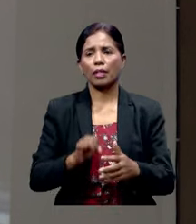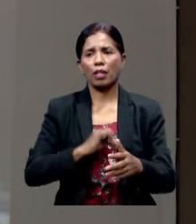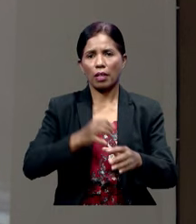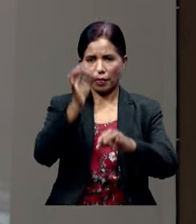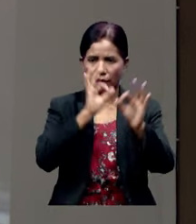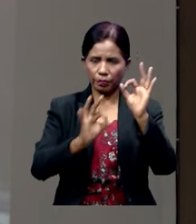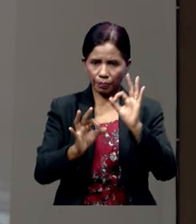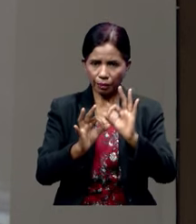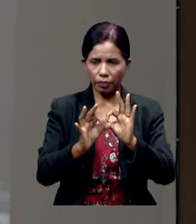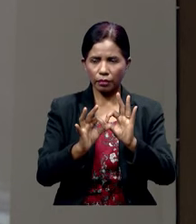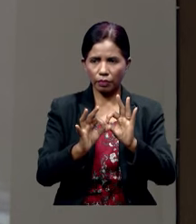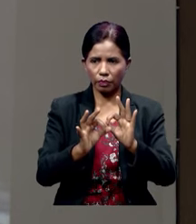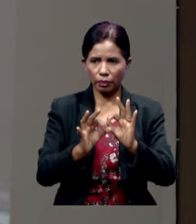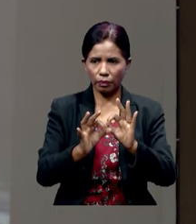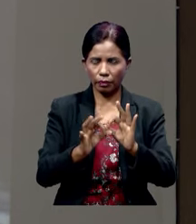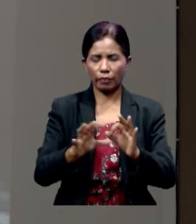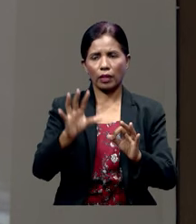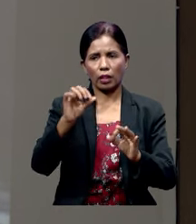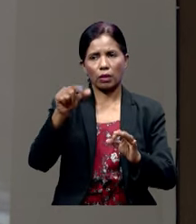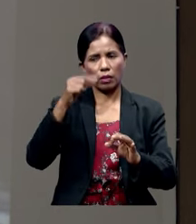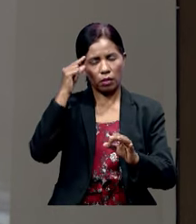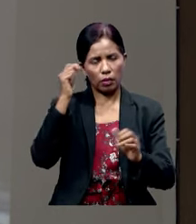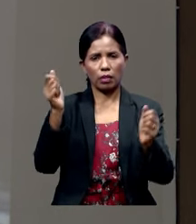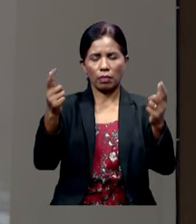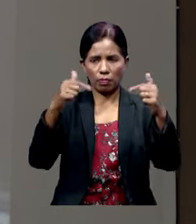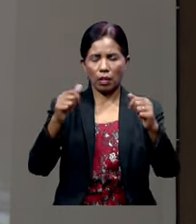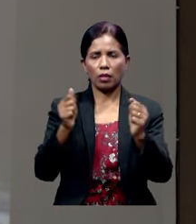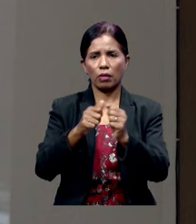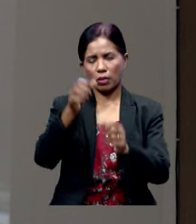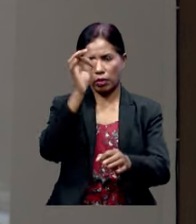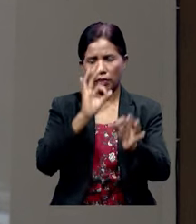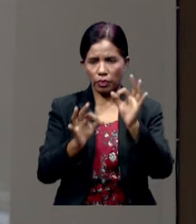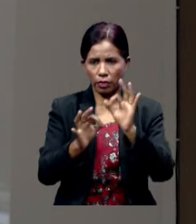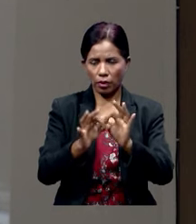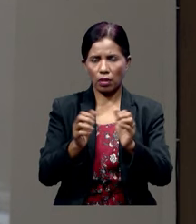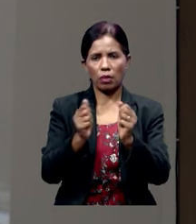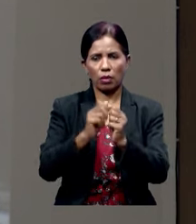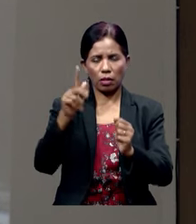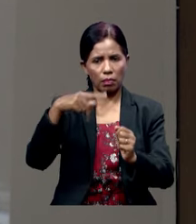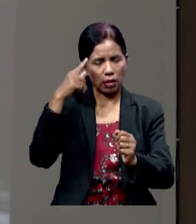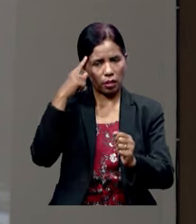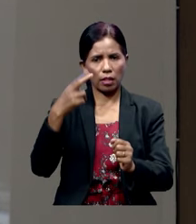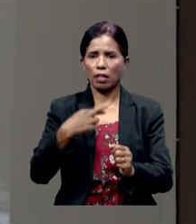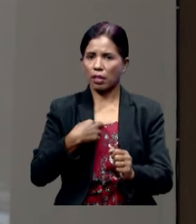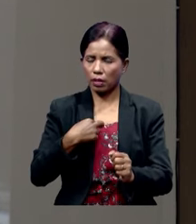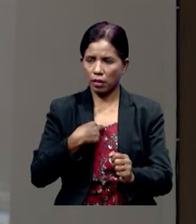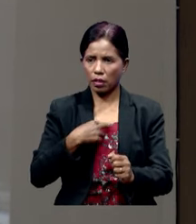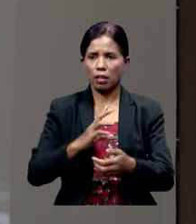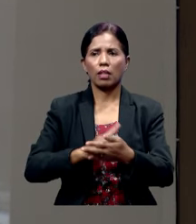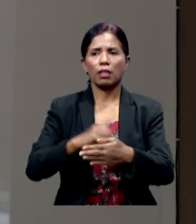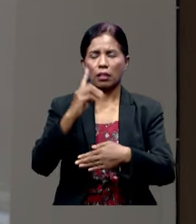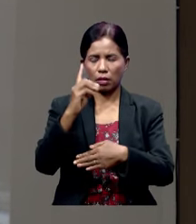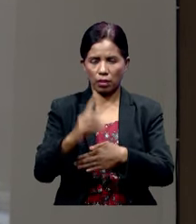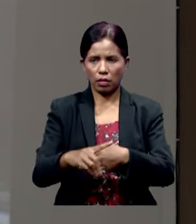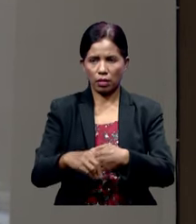kata nono guverno mai honia komitmento mai honia politika rasik desenvolvimento